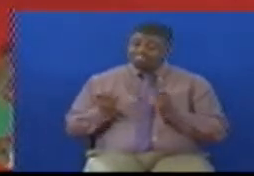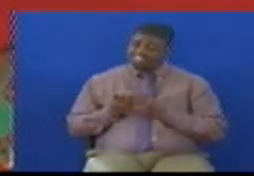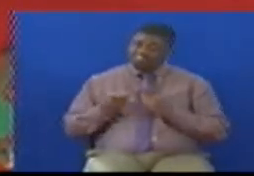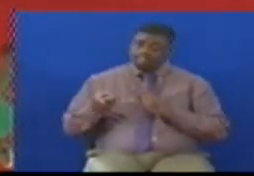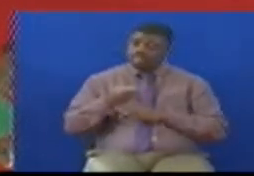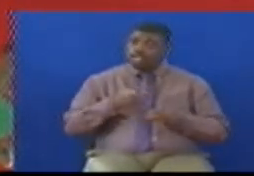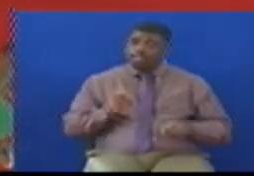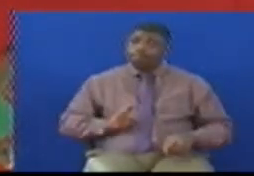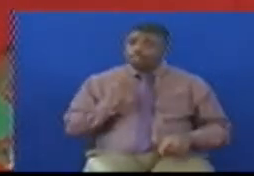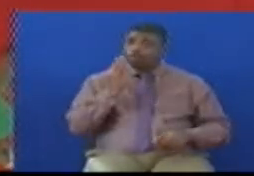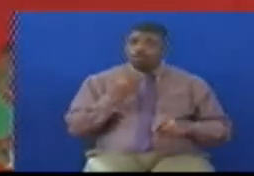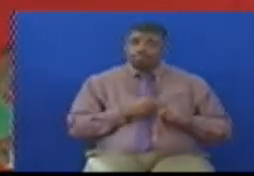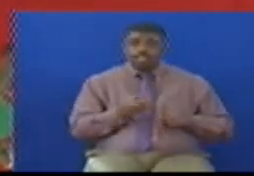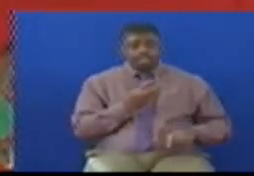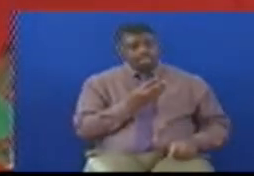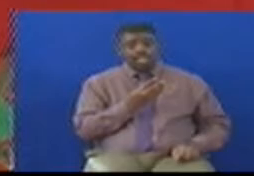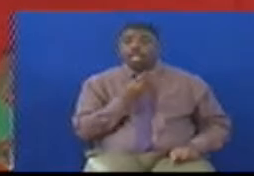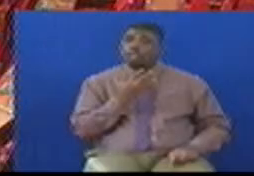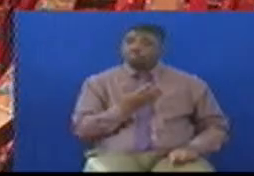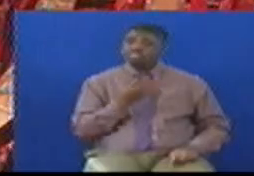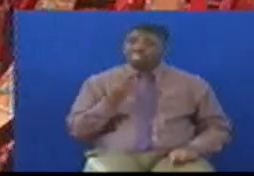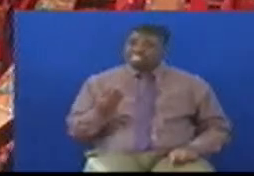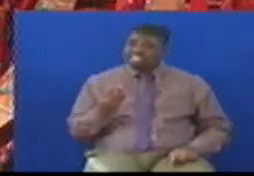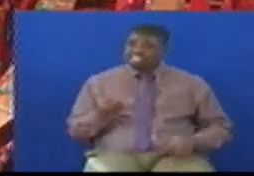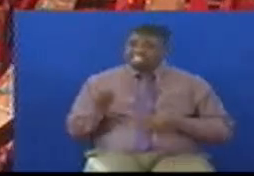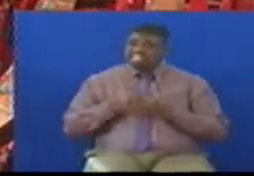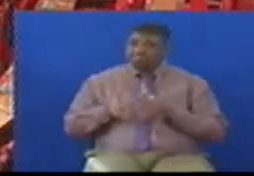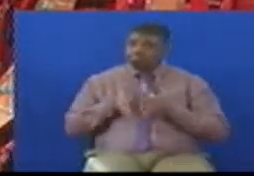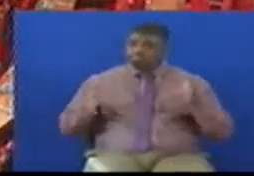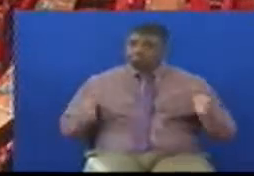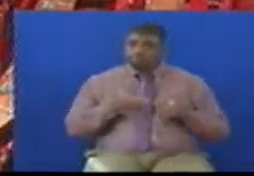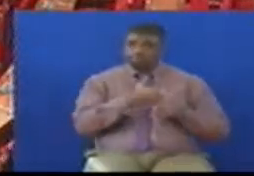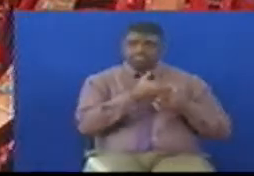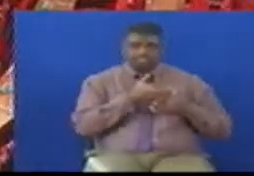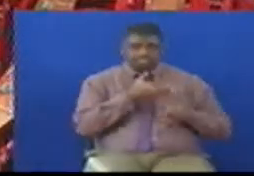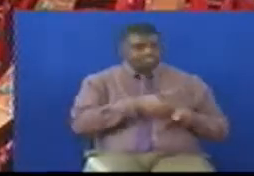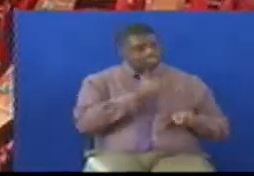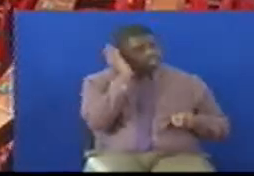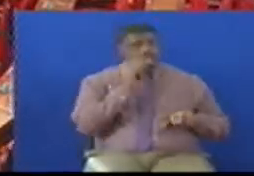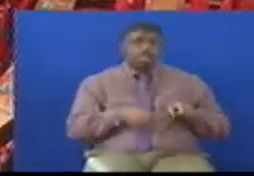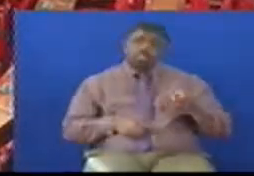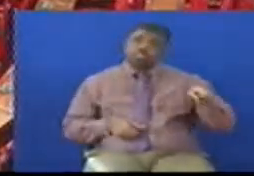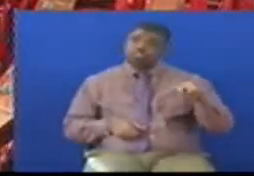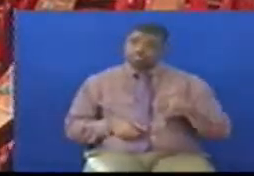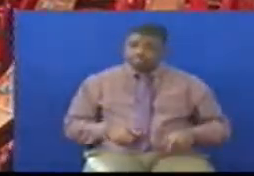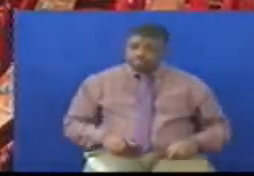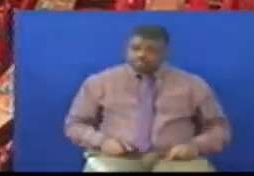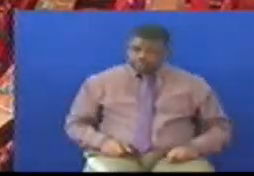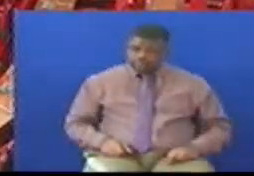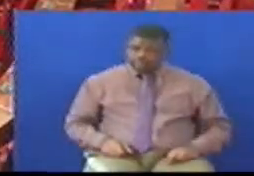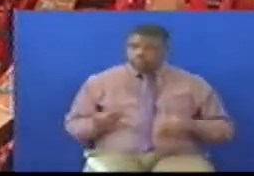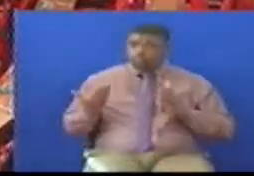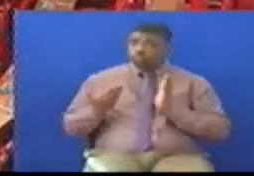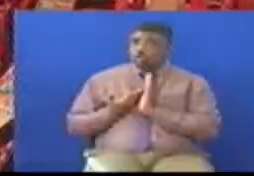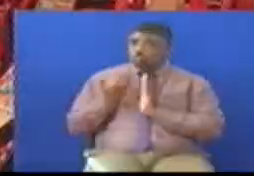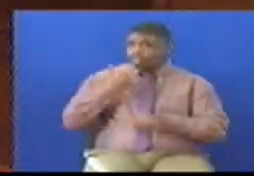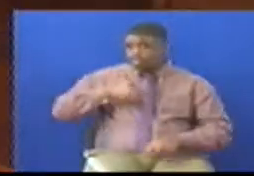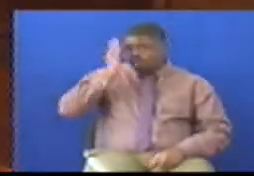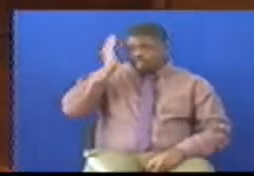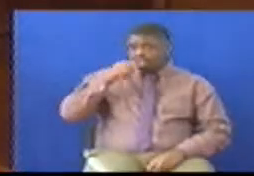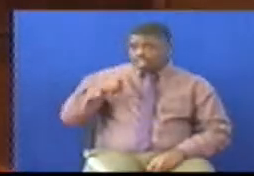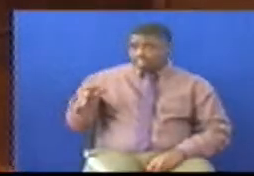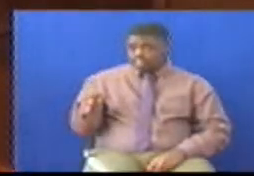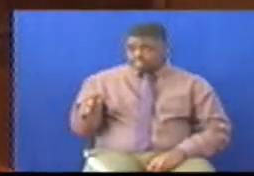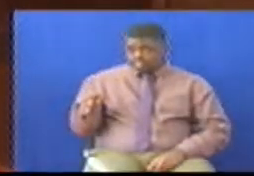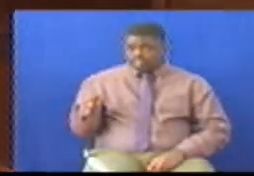bilioni 454. Na sehemu kubwa ya madeni haya ni madeni ya mashirika ya umma na serikali. Tunaiomba sana serikali